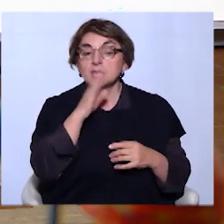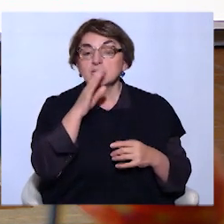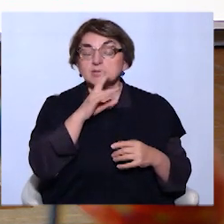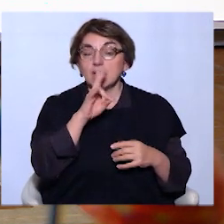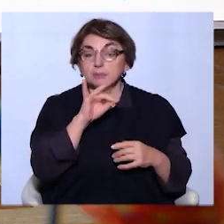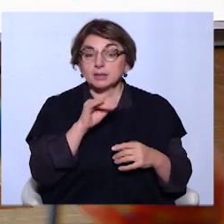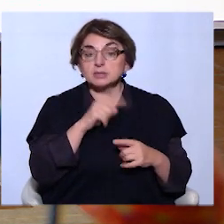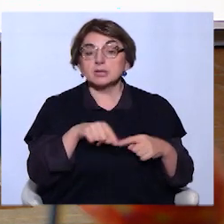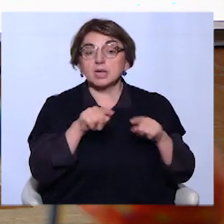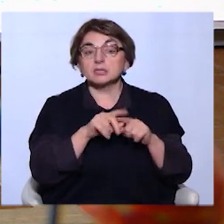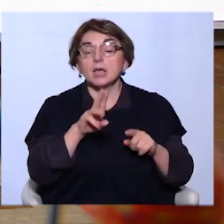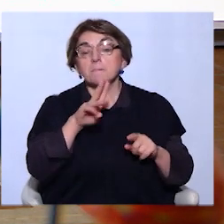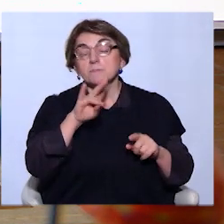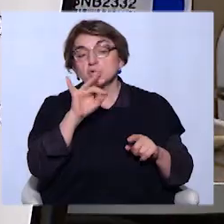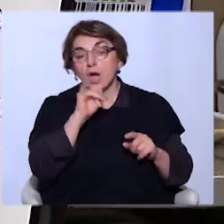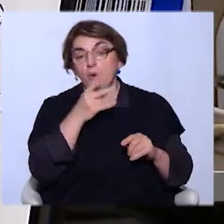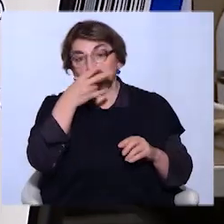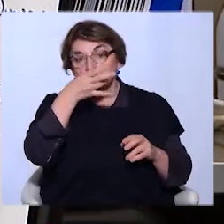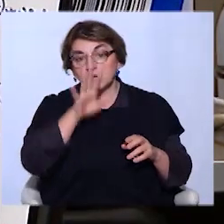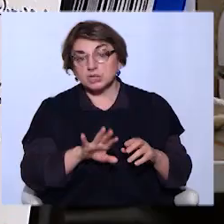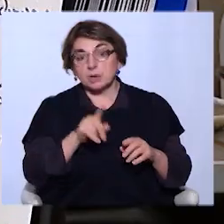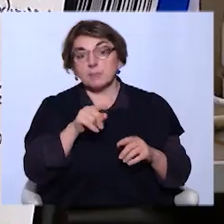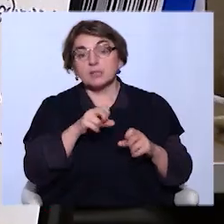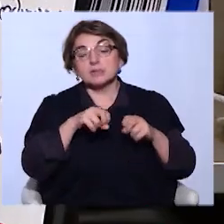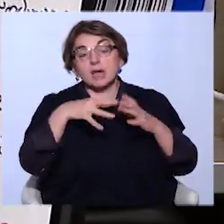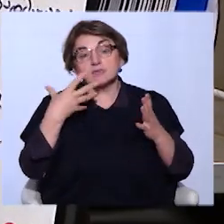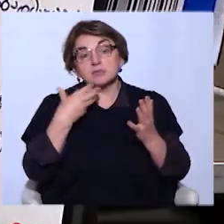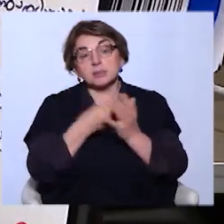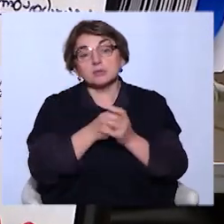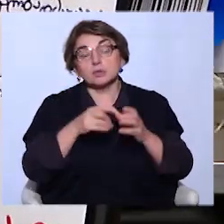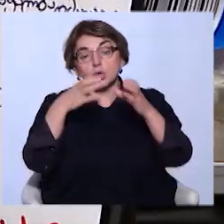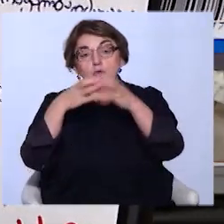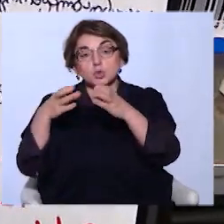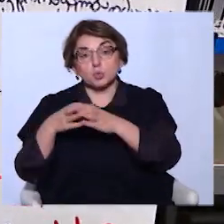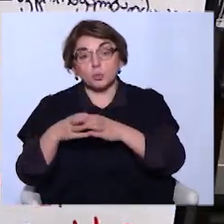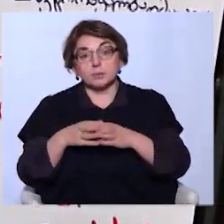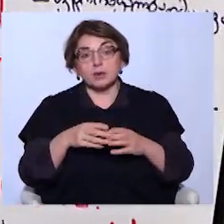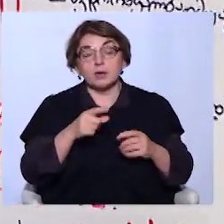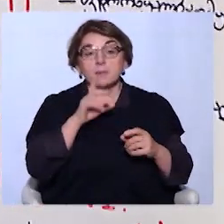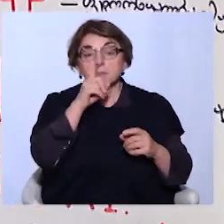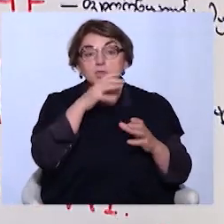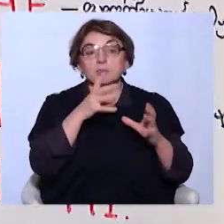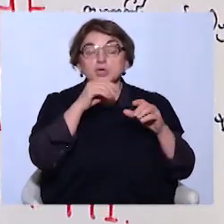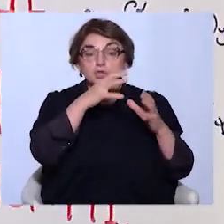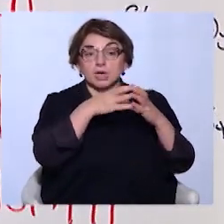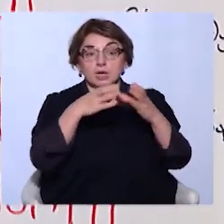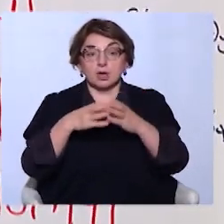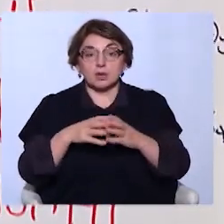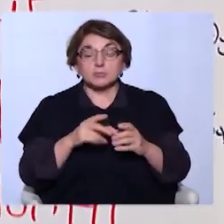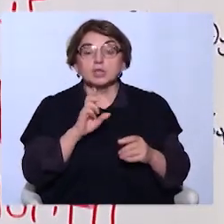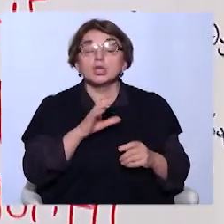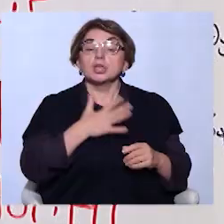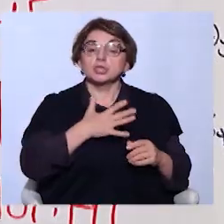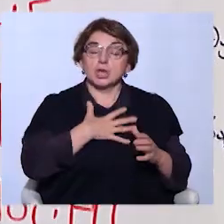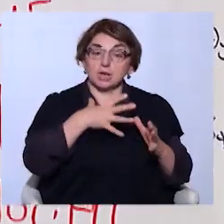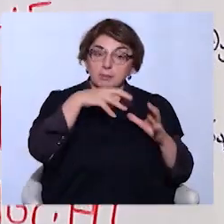კათიონისა და მჟაური ნაშთისაგან. მას აქვს თავისი კლასიფიკაცია. ანუ მჟავები შეიძლება იყოს